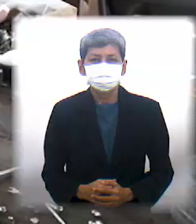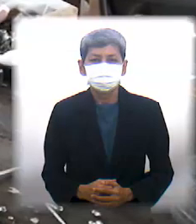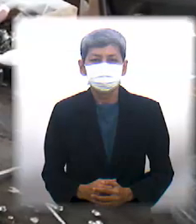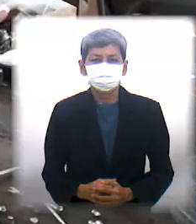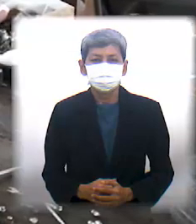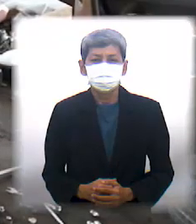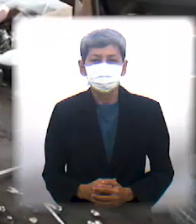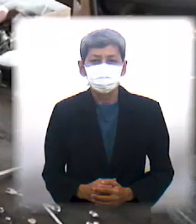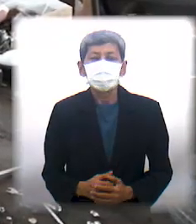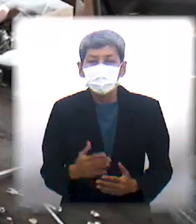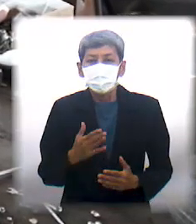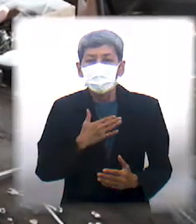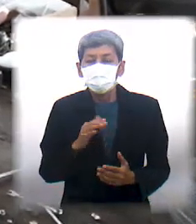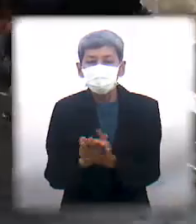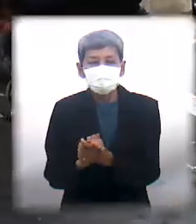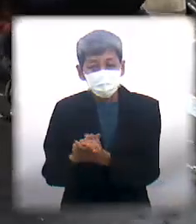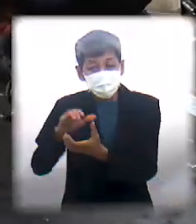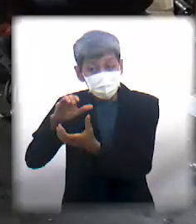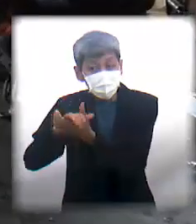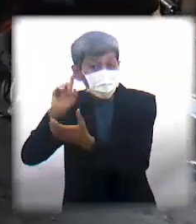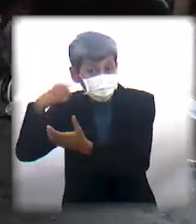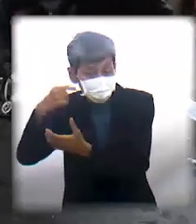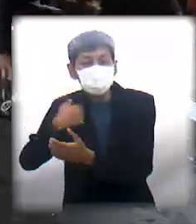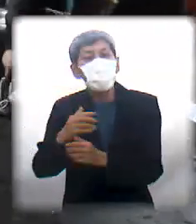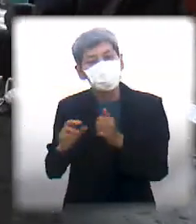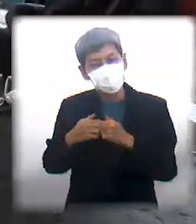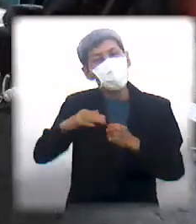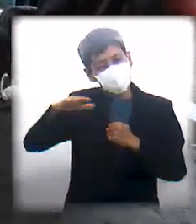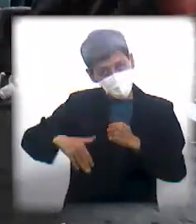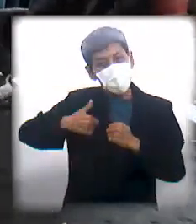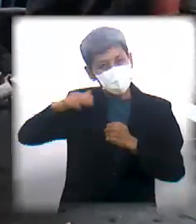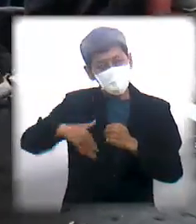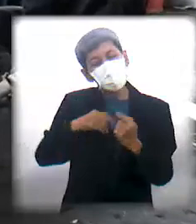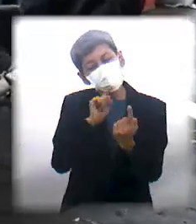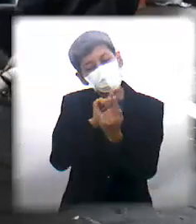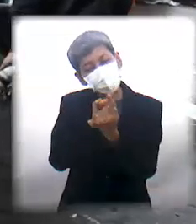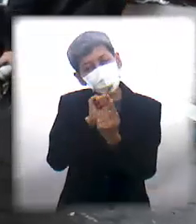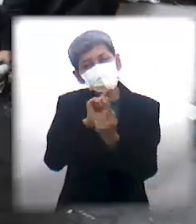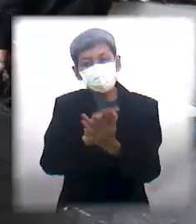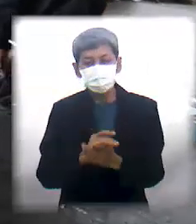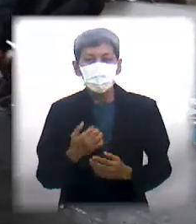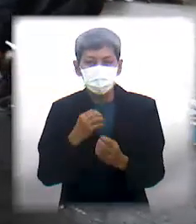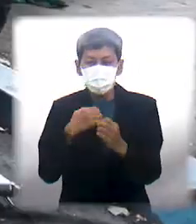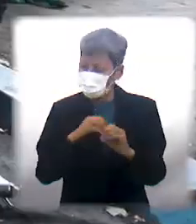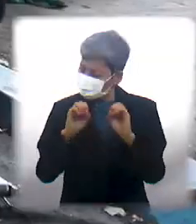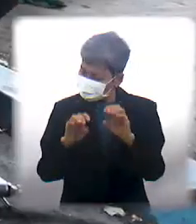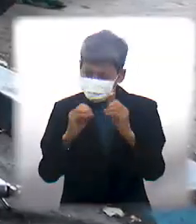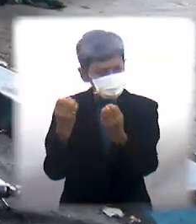ผมเป็นน้องเมียครับผมเคยรู้จักเขาบ้างครับน้องเขาสอนดีนะครับ